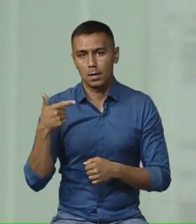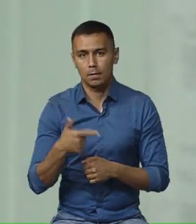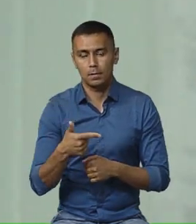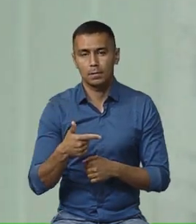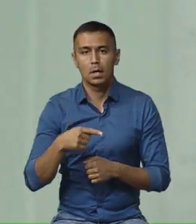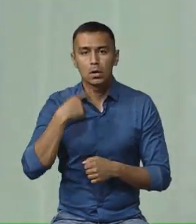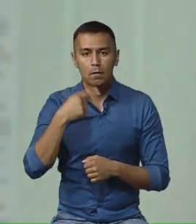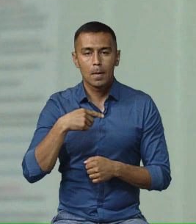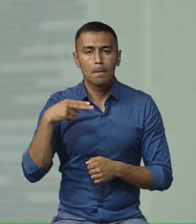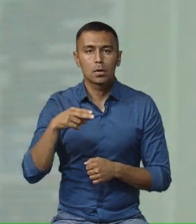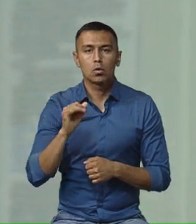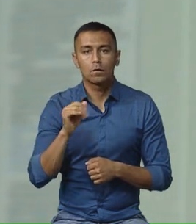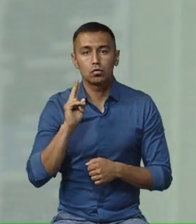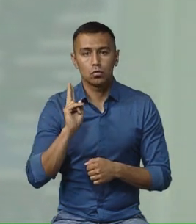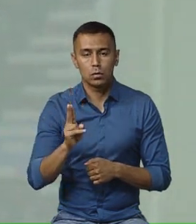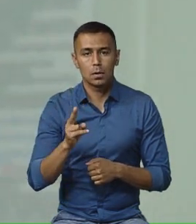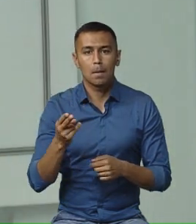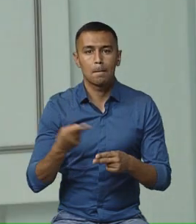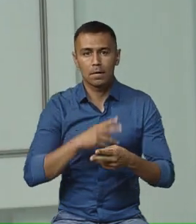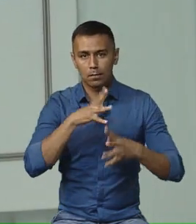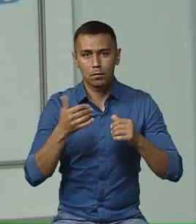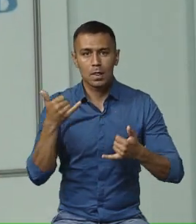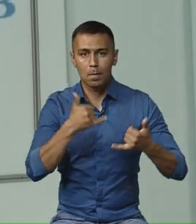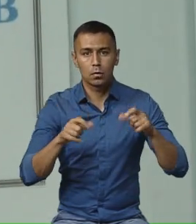За словами Петра Онофрійчука, без висновку